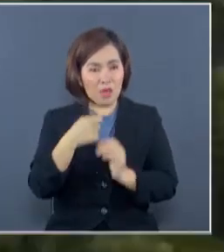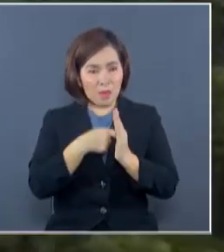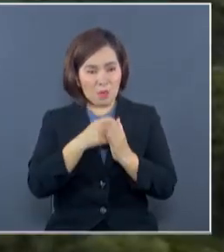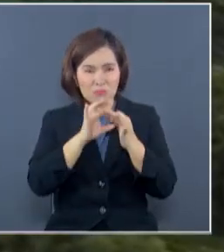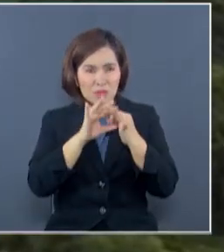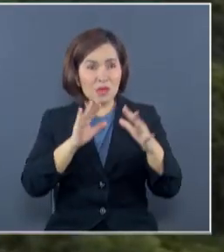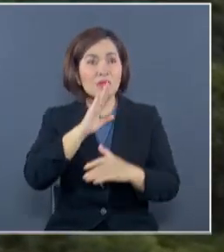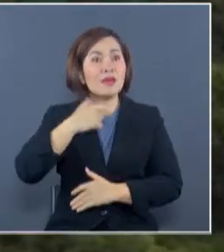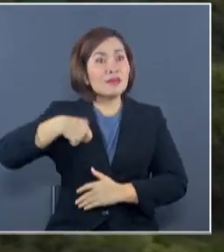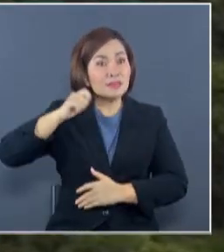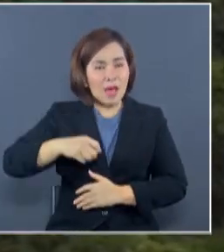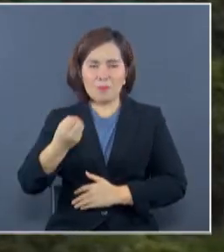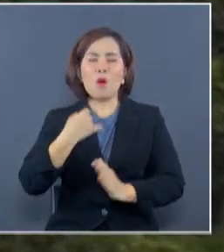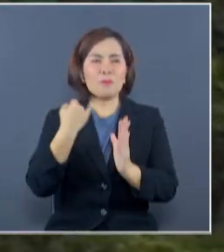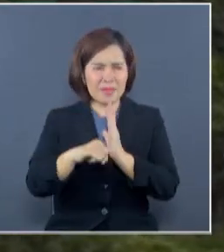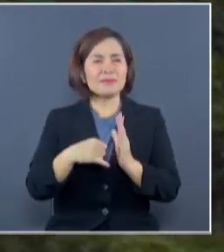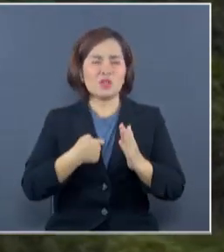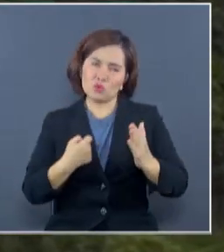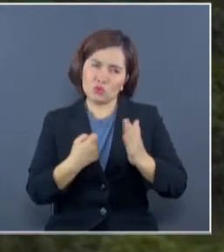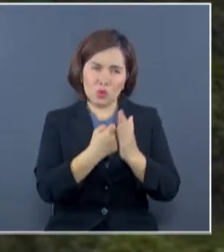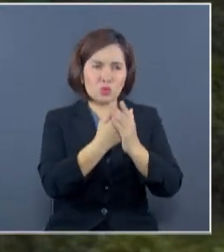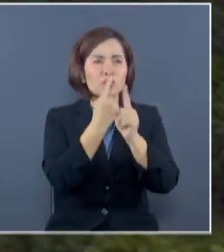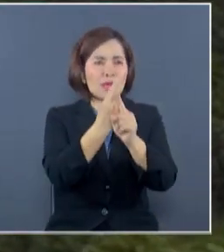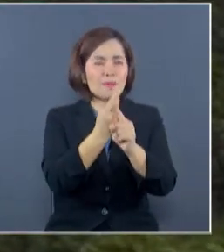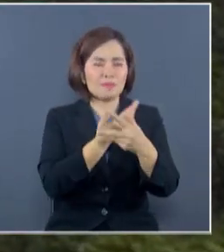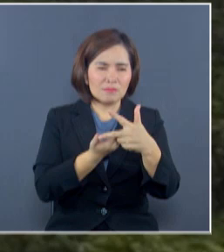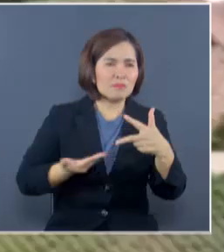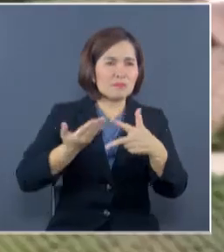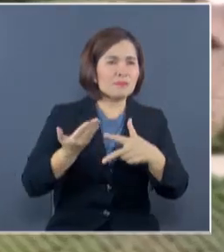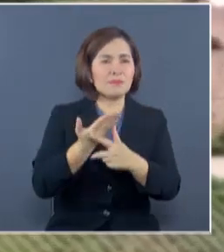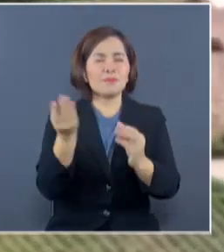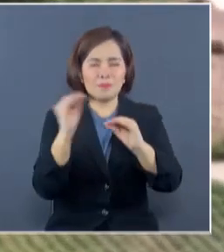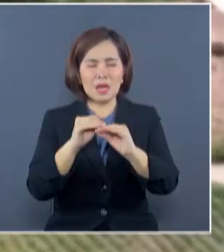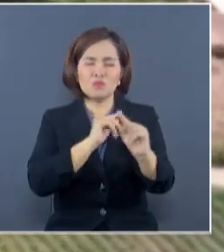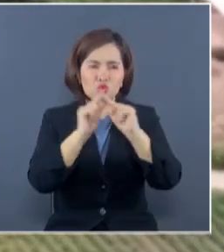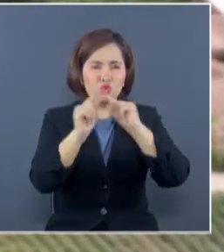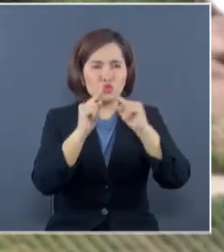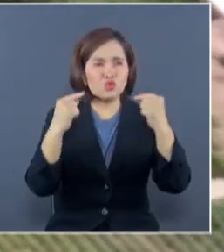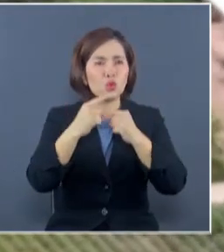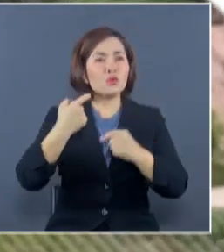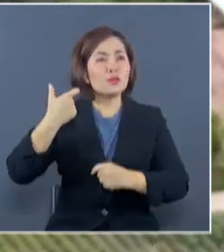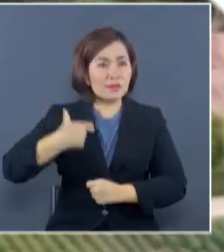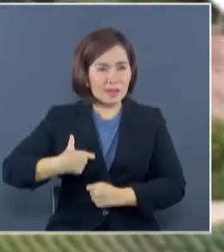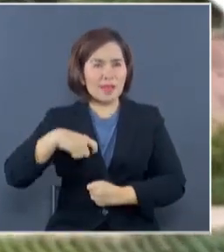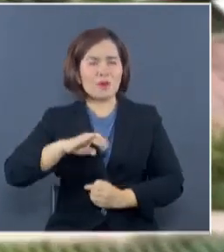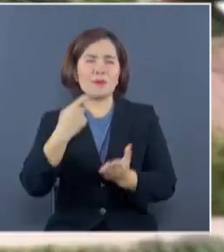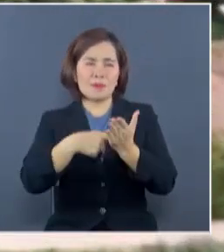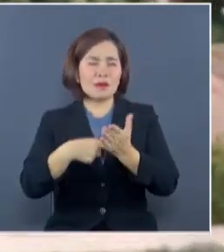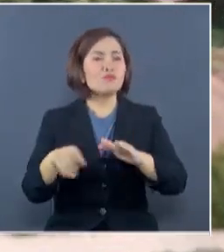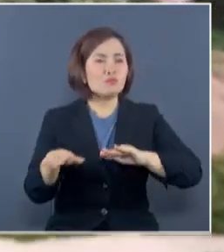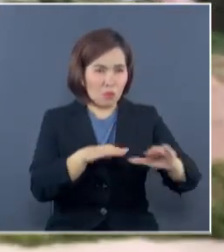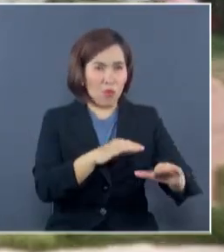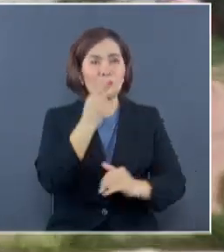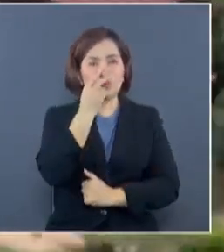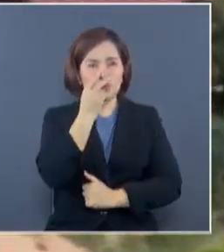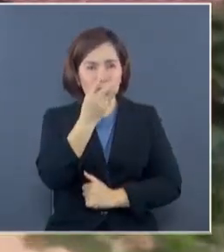องถ้าศาลตัดสินว่าผิดก็สู้กันตามกระบวนการทางกฎหมายแล้วปรึกษาทนายและบริษัทประกันเตรียมไว้แล้วลอง